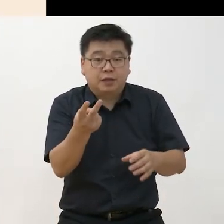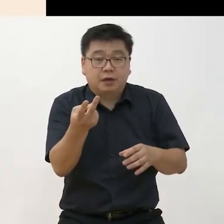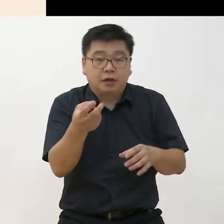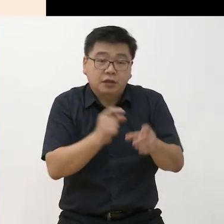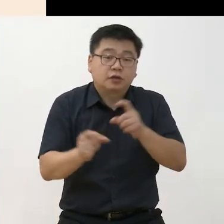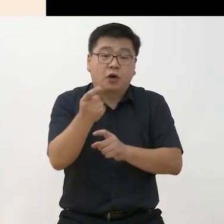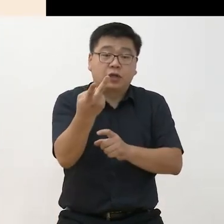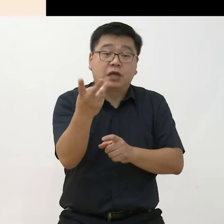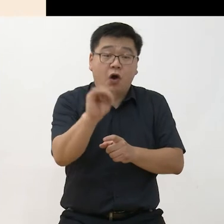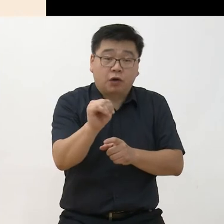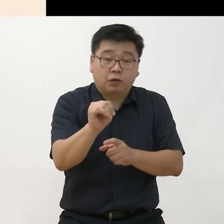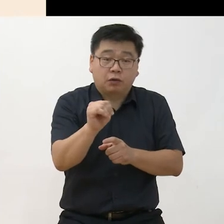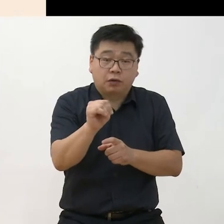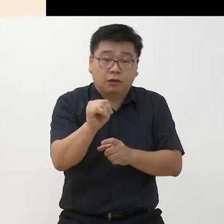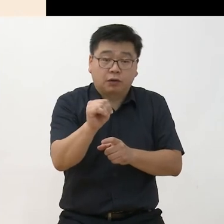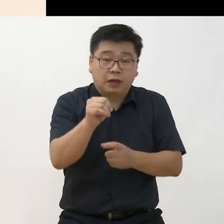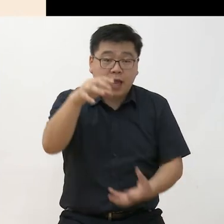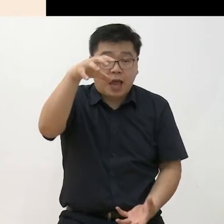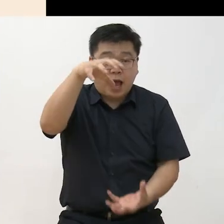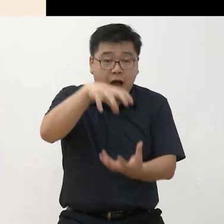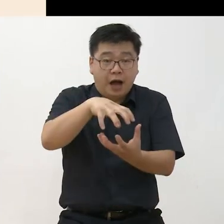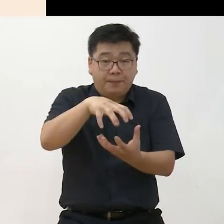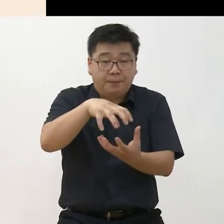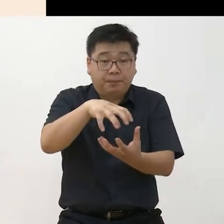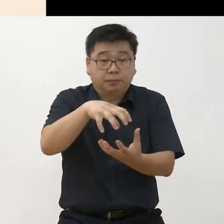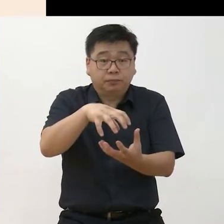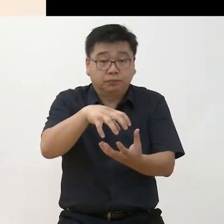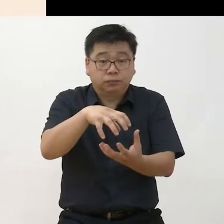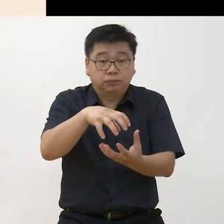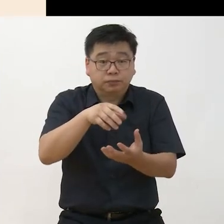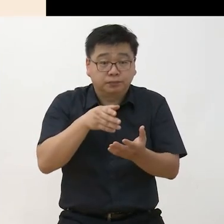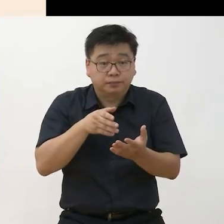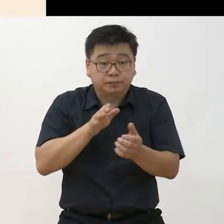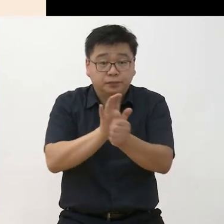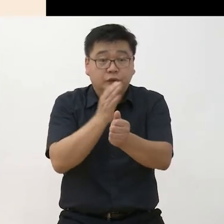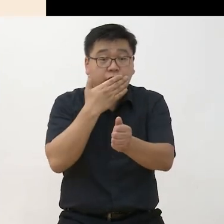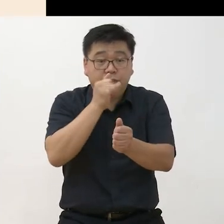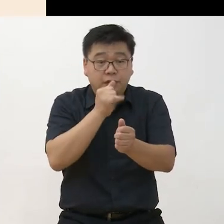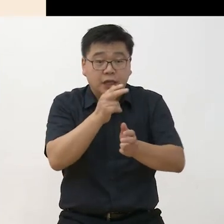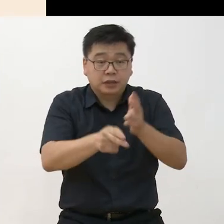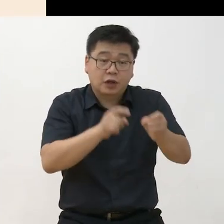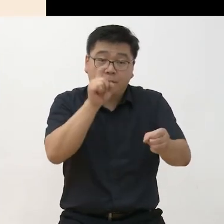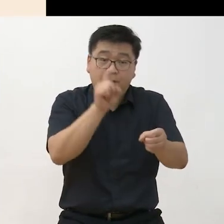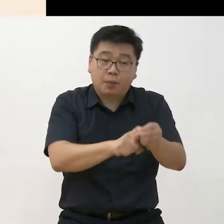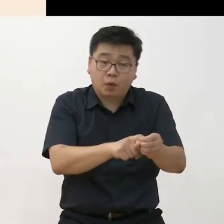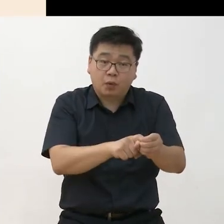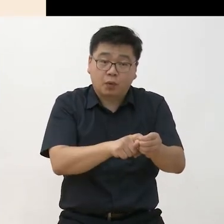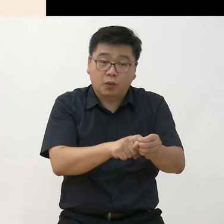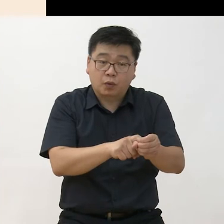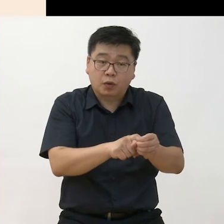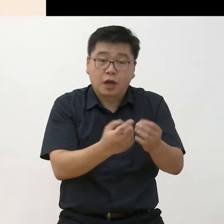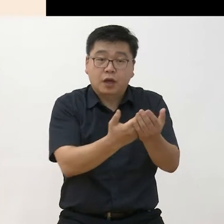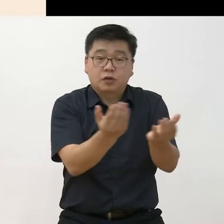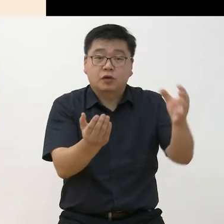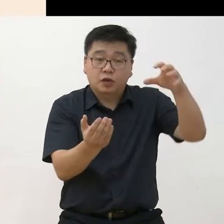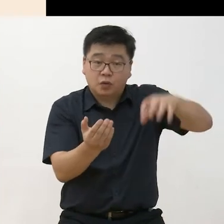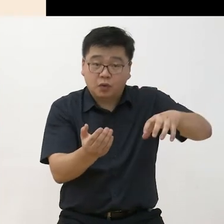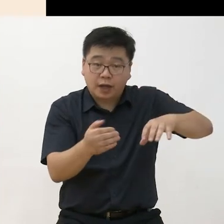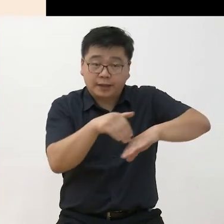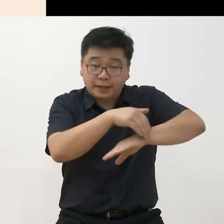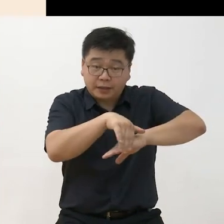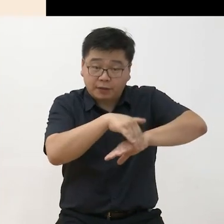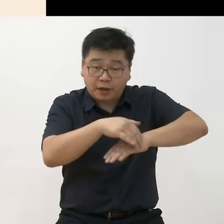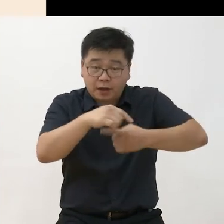돼서 2021년도에는 지원할 예정이고요. 그 사업 목적은 이제 전시 공간의 기획